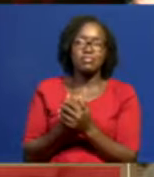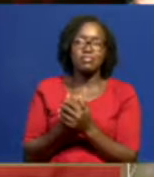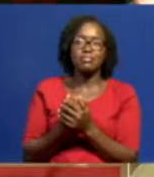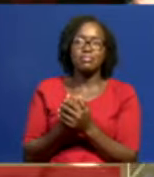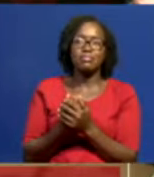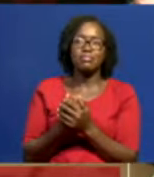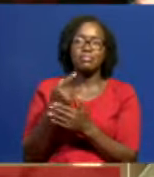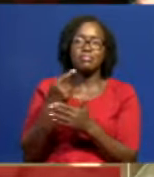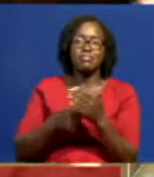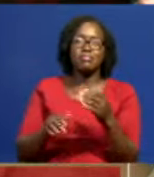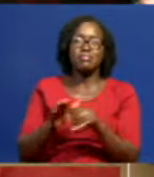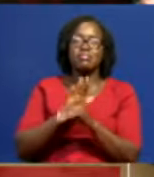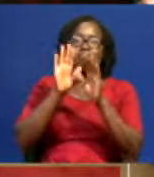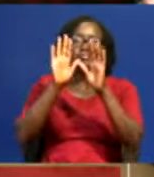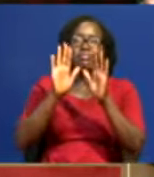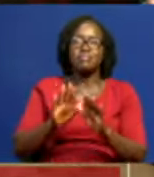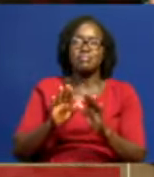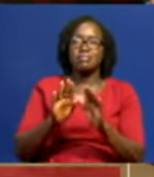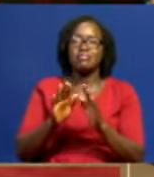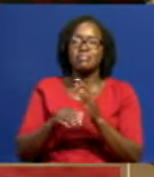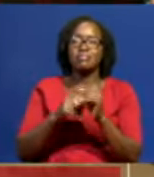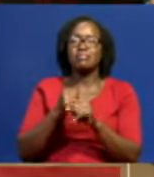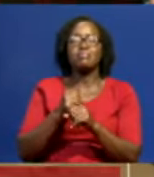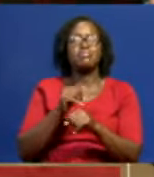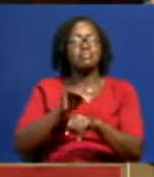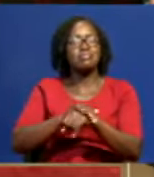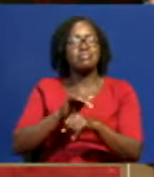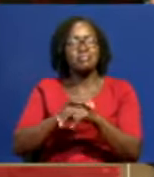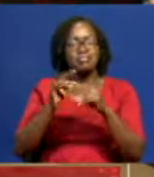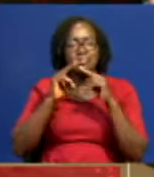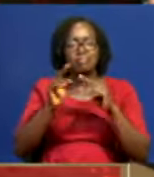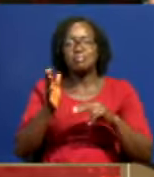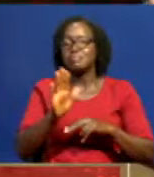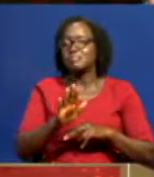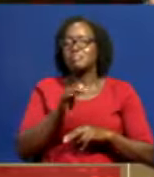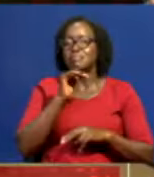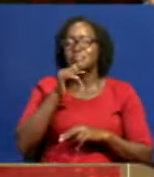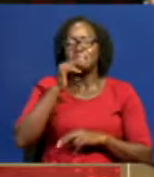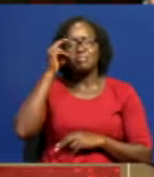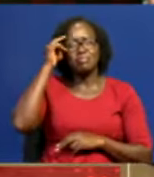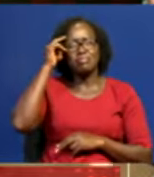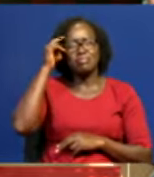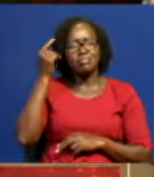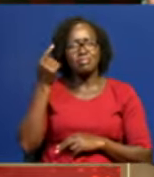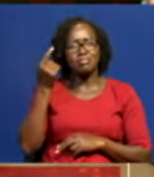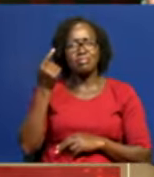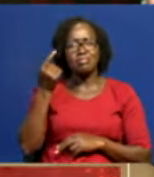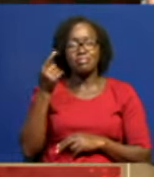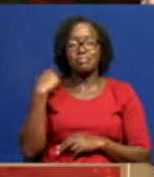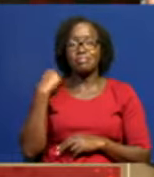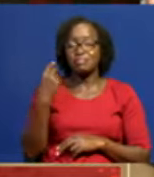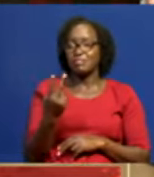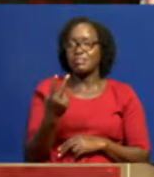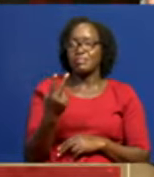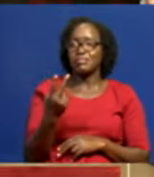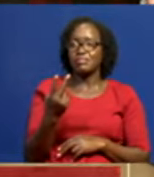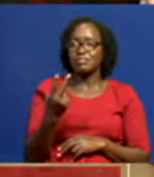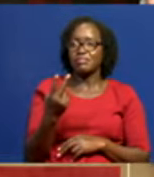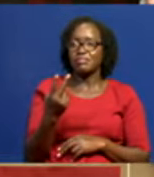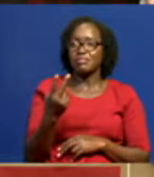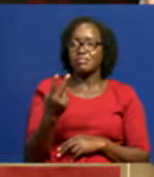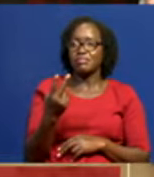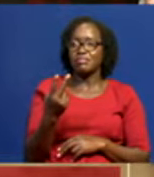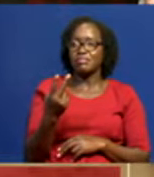maana, mwaka imekuwa mzuri, amani imerudi, sio venye tulikuwa tunakimbia. Kitu ya pili, koti